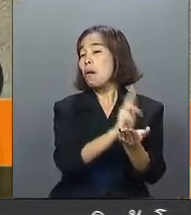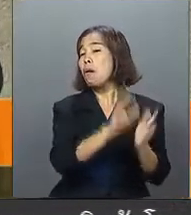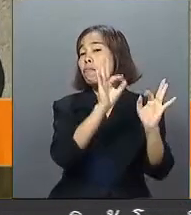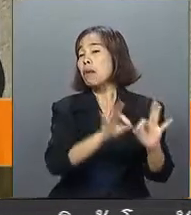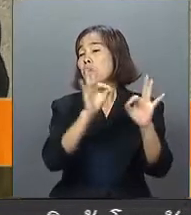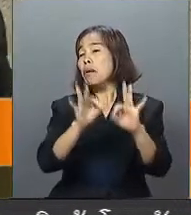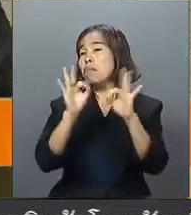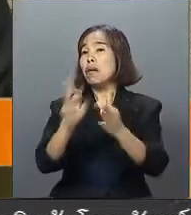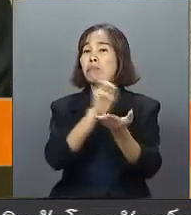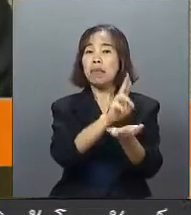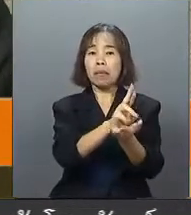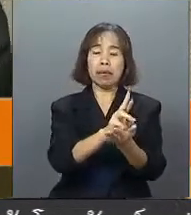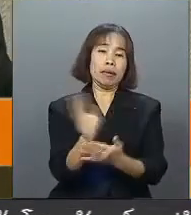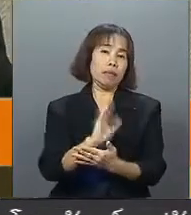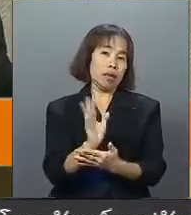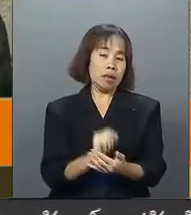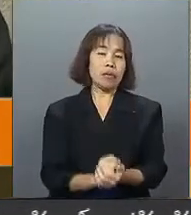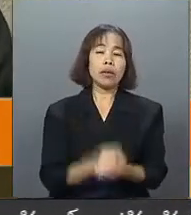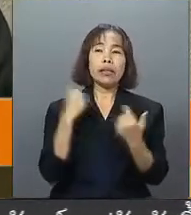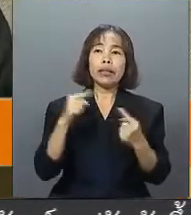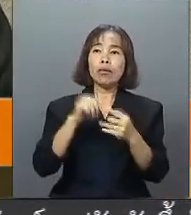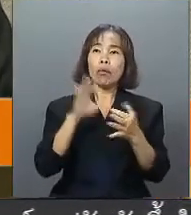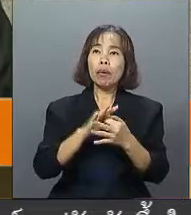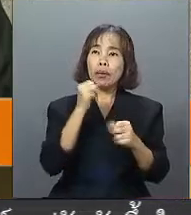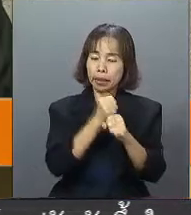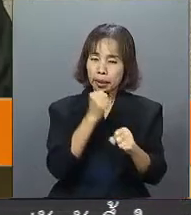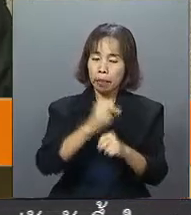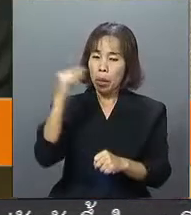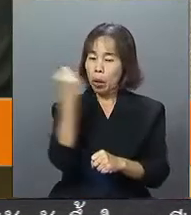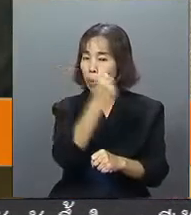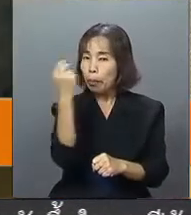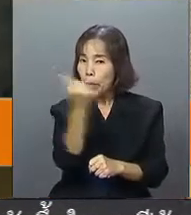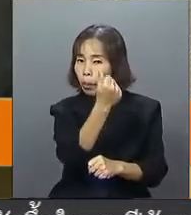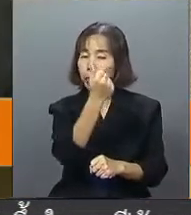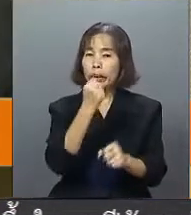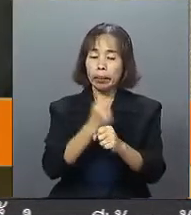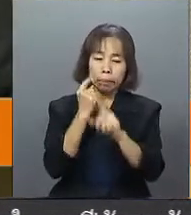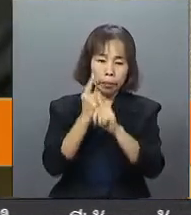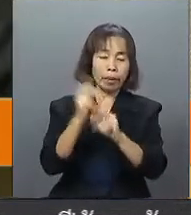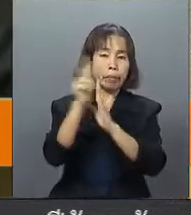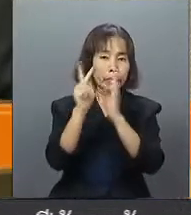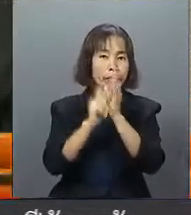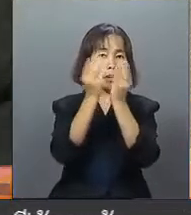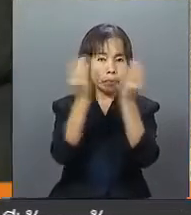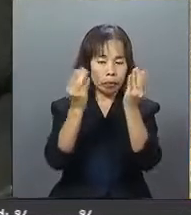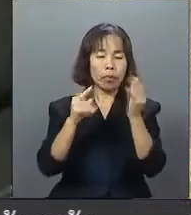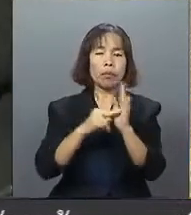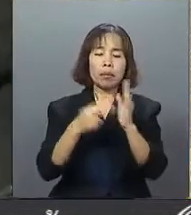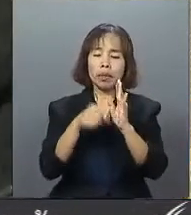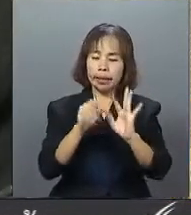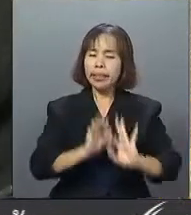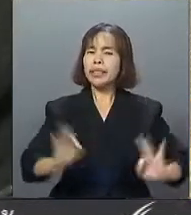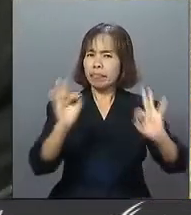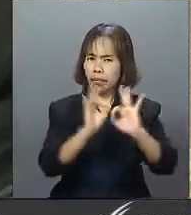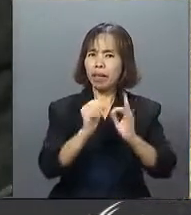ามเงื่อนไขระเบียบวิธีการที่บัญญัติในพระบัญญัติประกอบรัฐธรรมนูญเรื่องนี้จึงสำคัญที่ร่